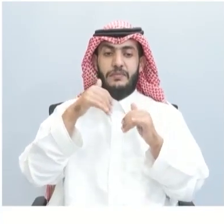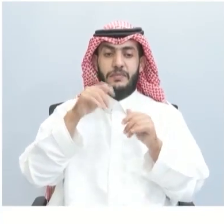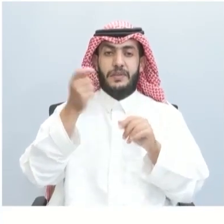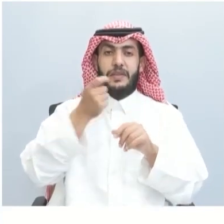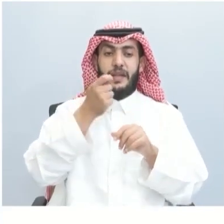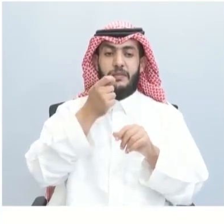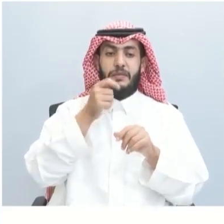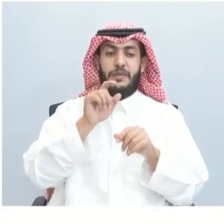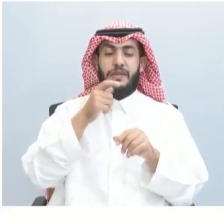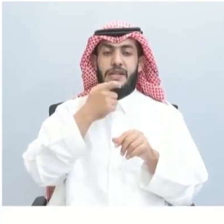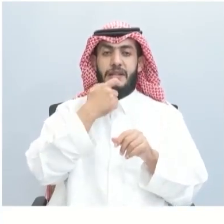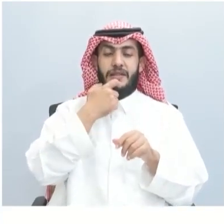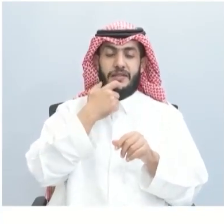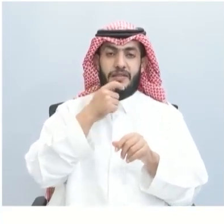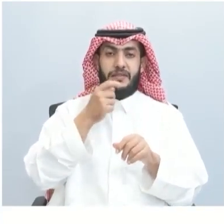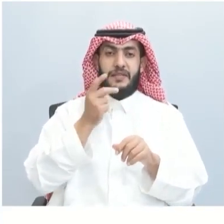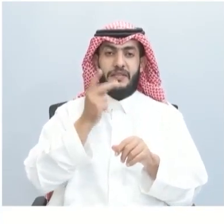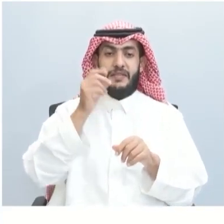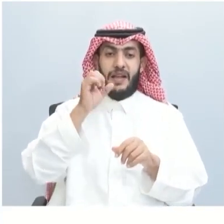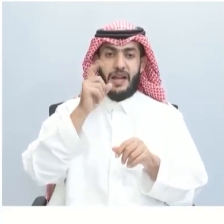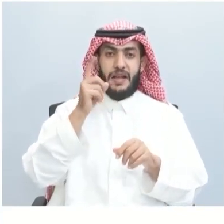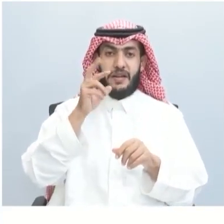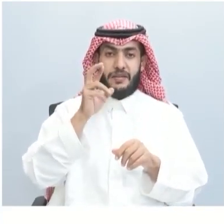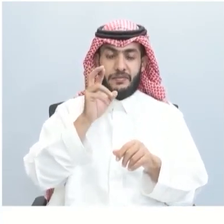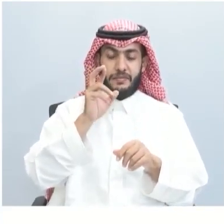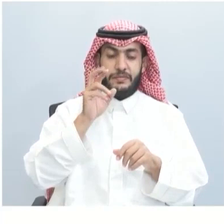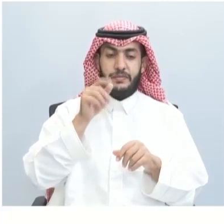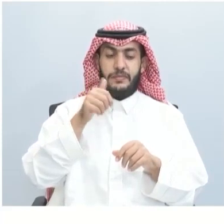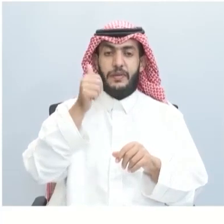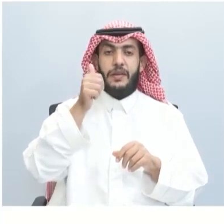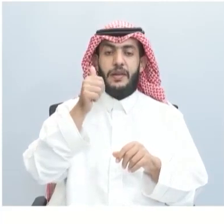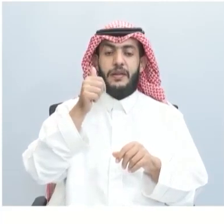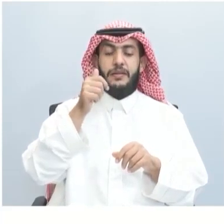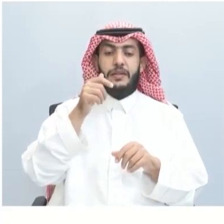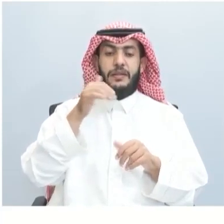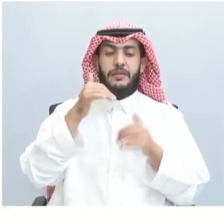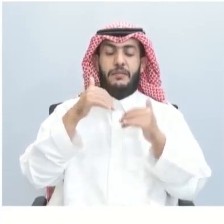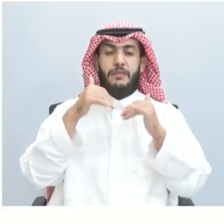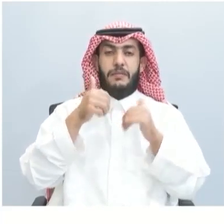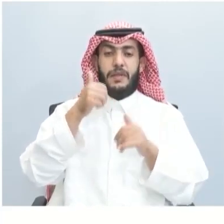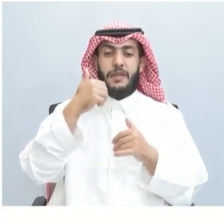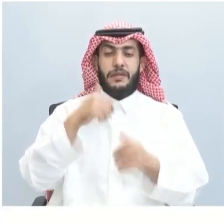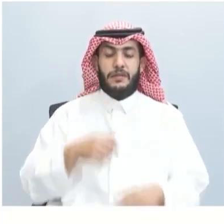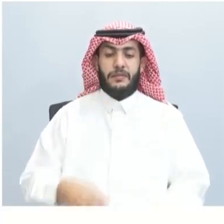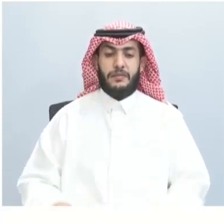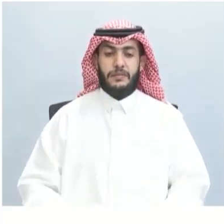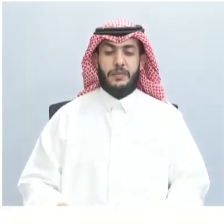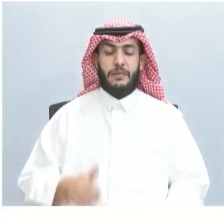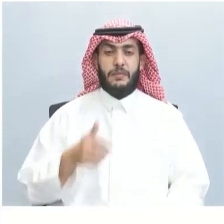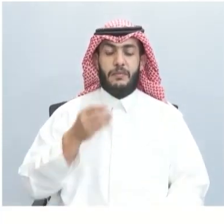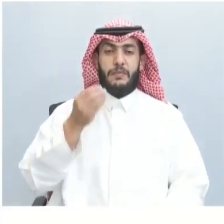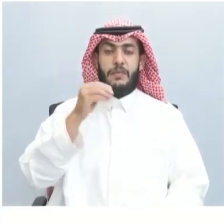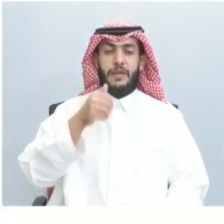كتابه فار بعد ذلك اسم المتغير بعد ذلك قمنا باستدعاء الداله نيو ديت لتقوم